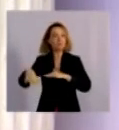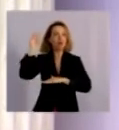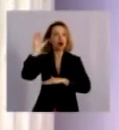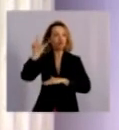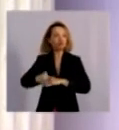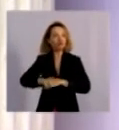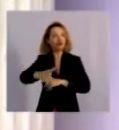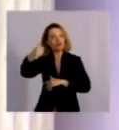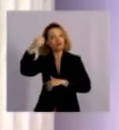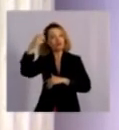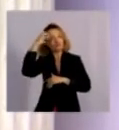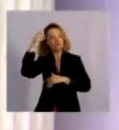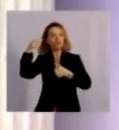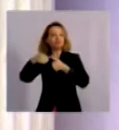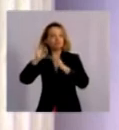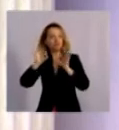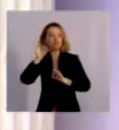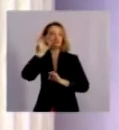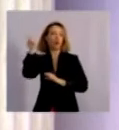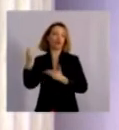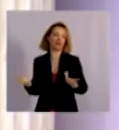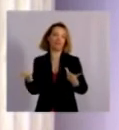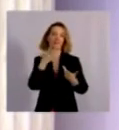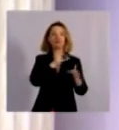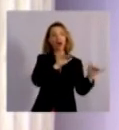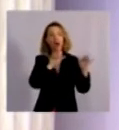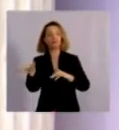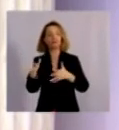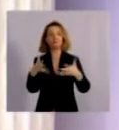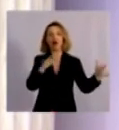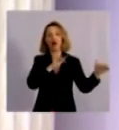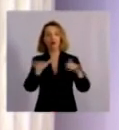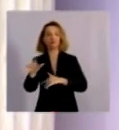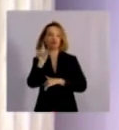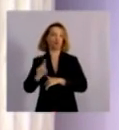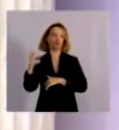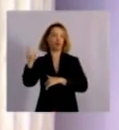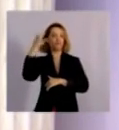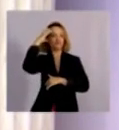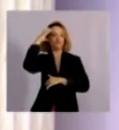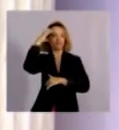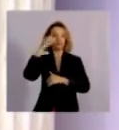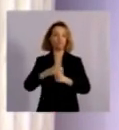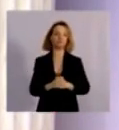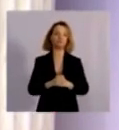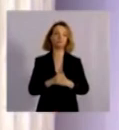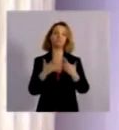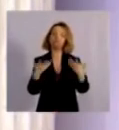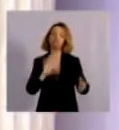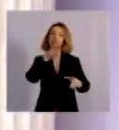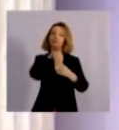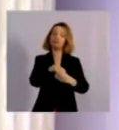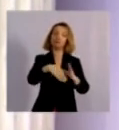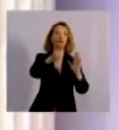αλλά ουσιαστική. Γιατί η συμμετοχή Εράσμους ήταν όχι μόνο ένα